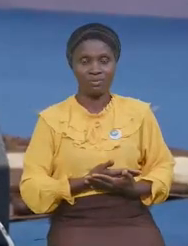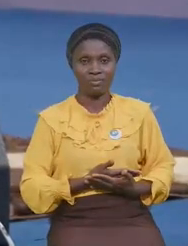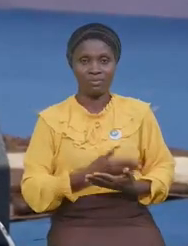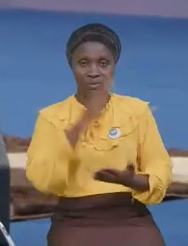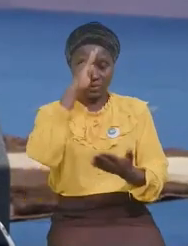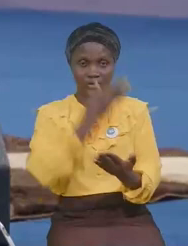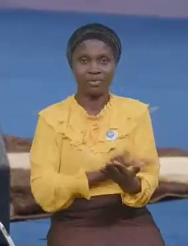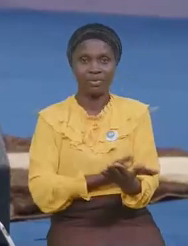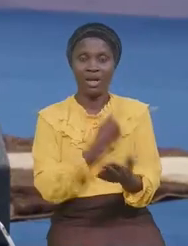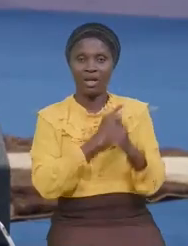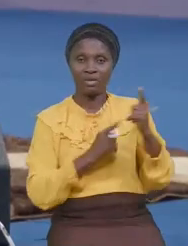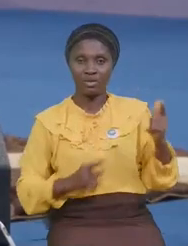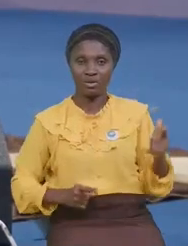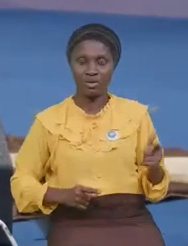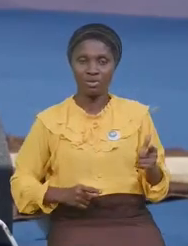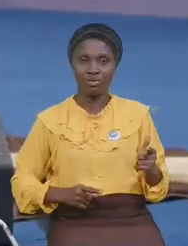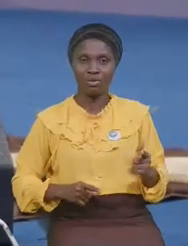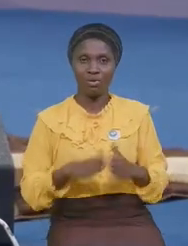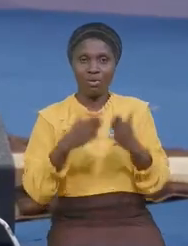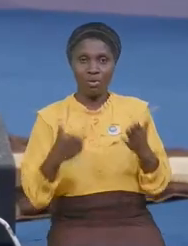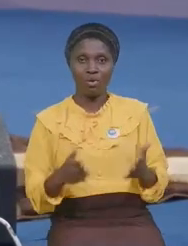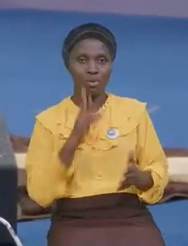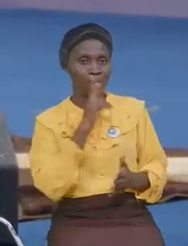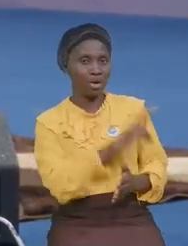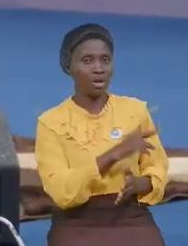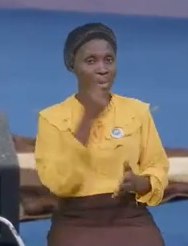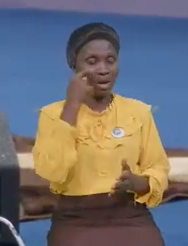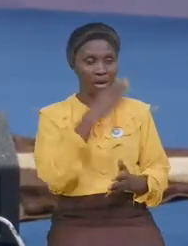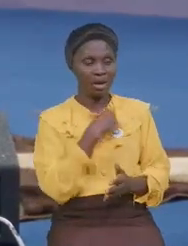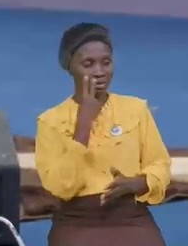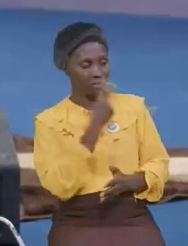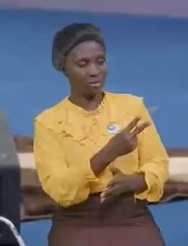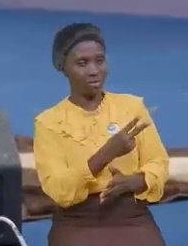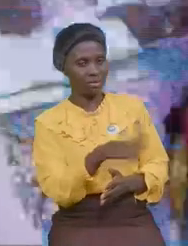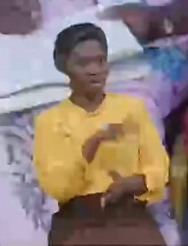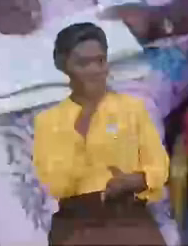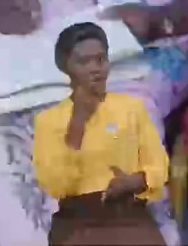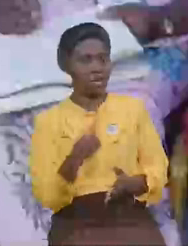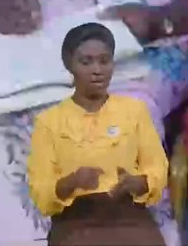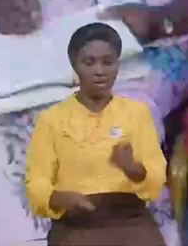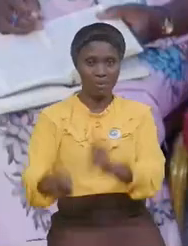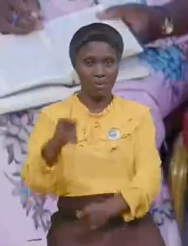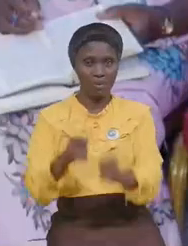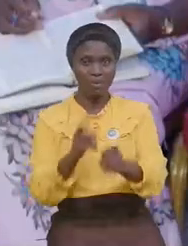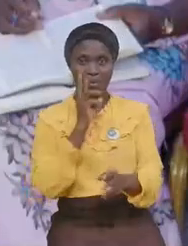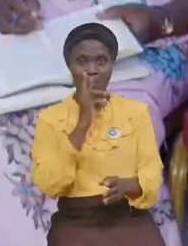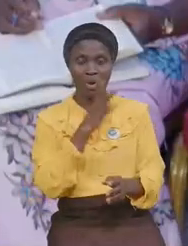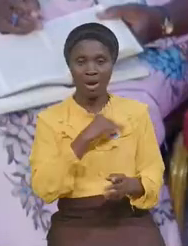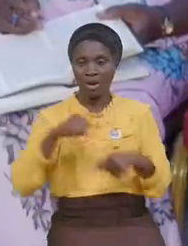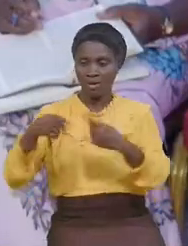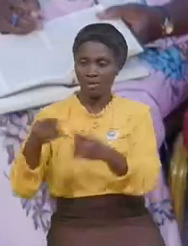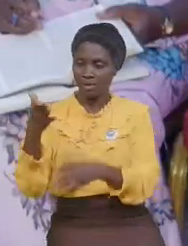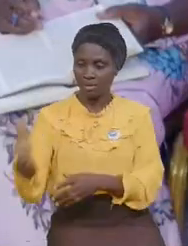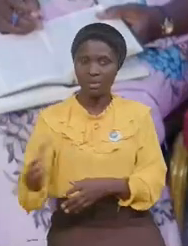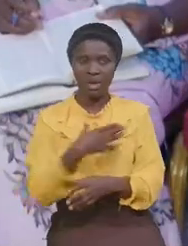Et le Seigneur lui a ouvert les yeux. Elle a vu la source d'eau. Elle est allée là-bas.